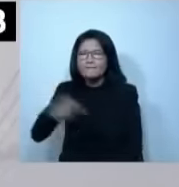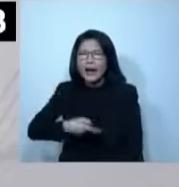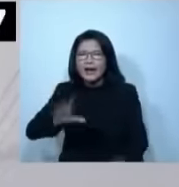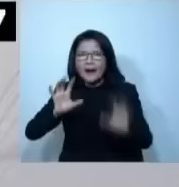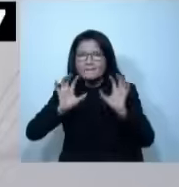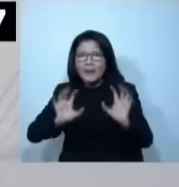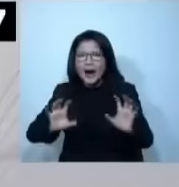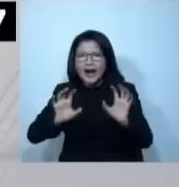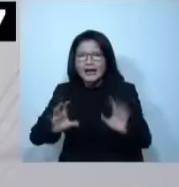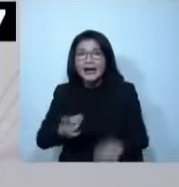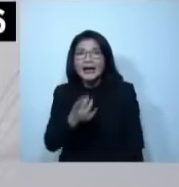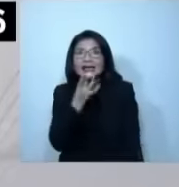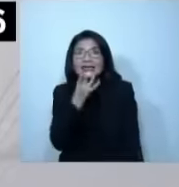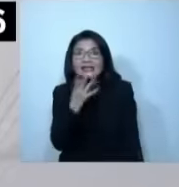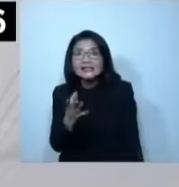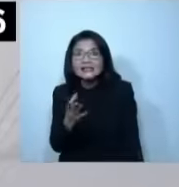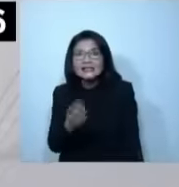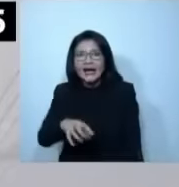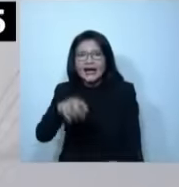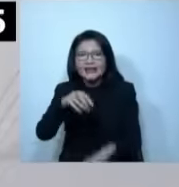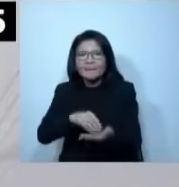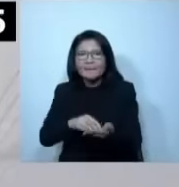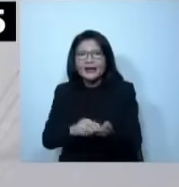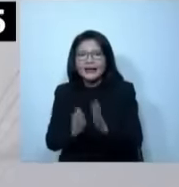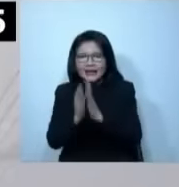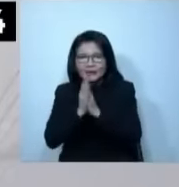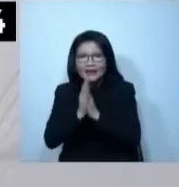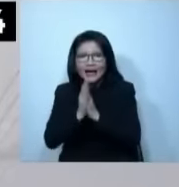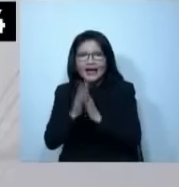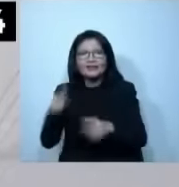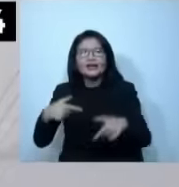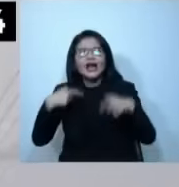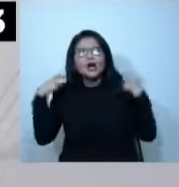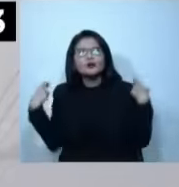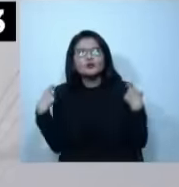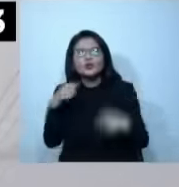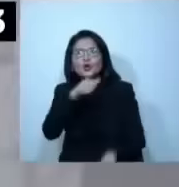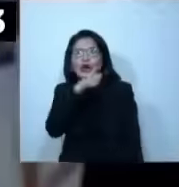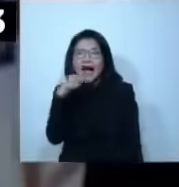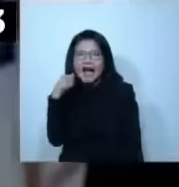banyak memberikan izin rumah ibadah adalah Gubernur Anies Baswedan.